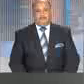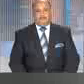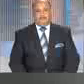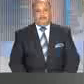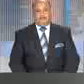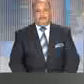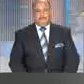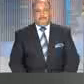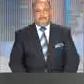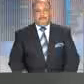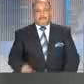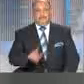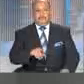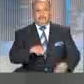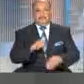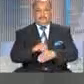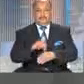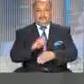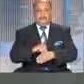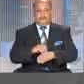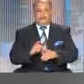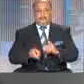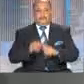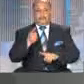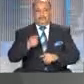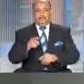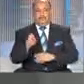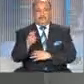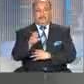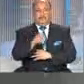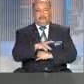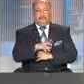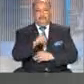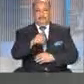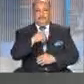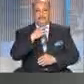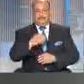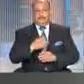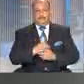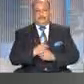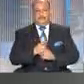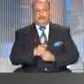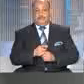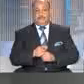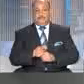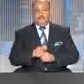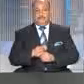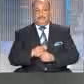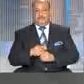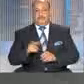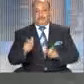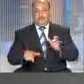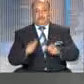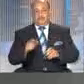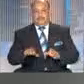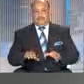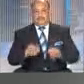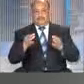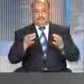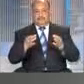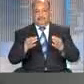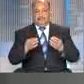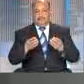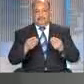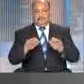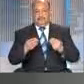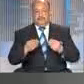معناها منتوج آخر هو الانسنتف معناها اللي هو رحلات رجال الأعمال نجم نخرجوا منها السياحة